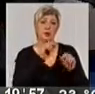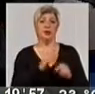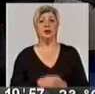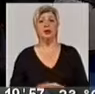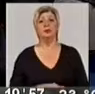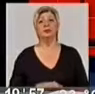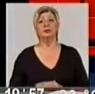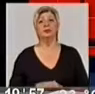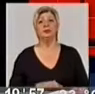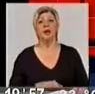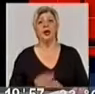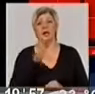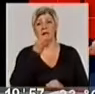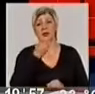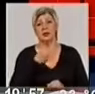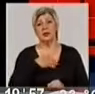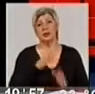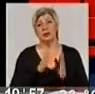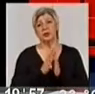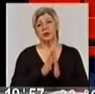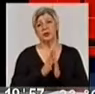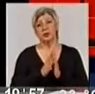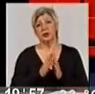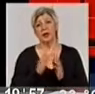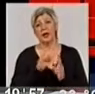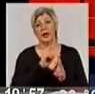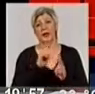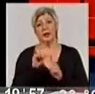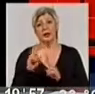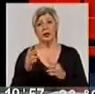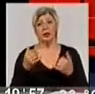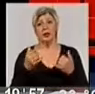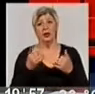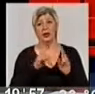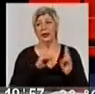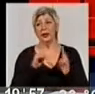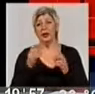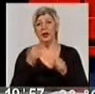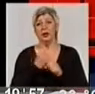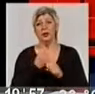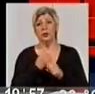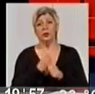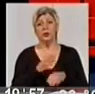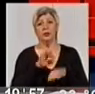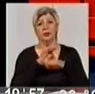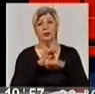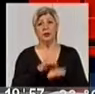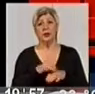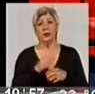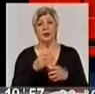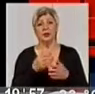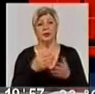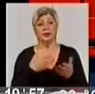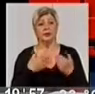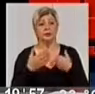самообслуговування. А скажіть, будь ласка, які у нас, яка робота ведеться стосовно переселенців? Тут